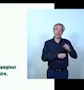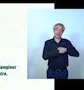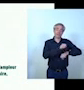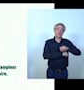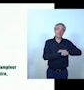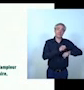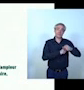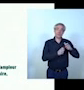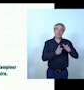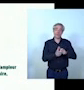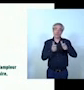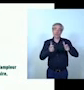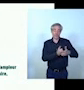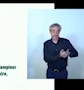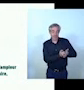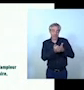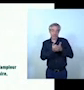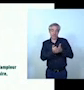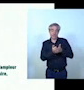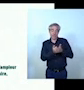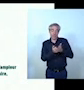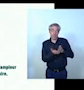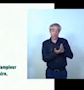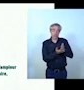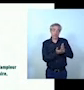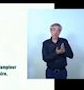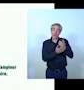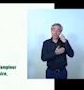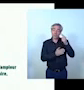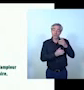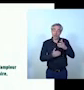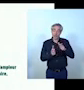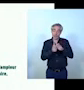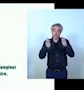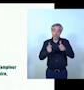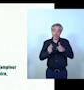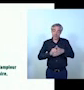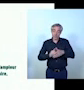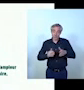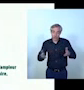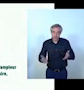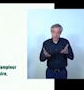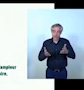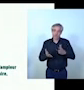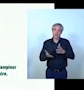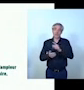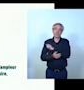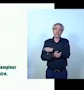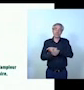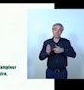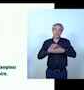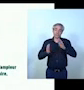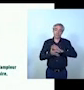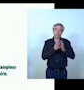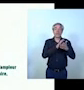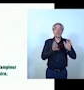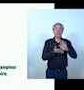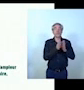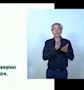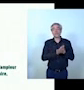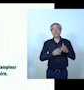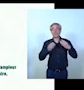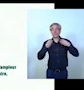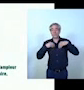qui s'inscrivent déjà dans notre projet d'aide à la transition des entreprises. Les associations de commerçants, artisans et professions